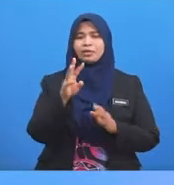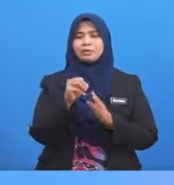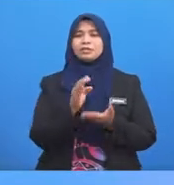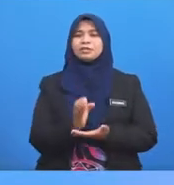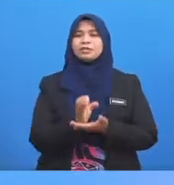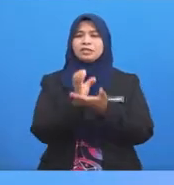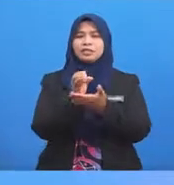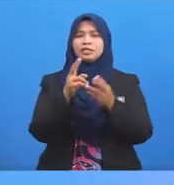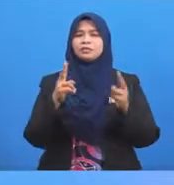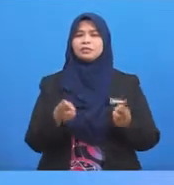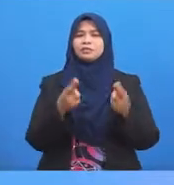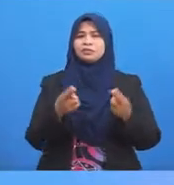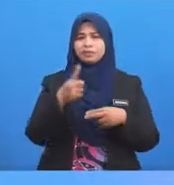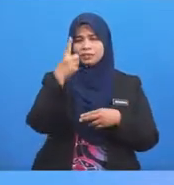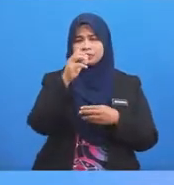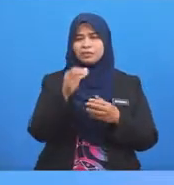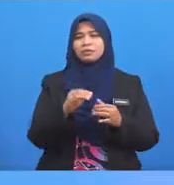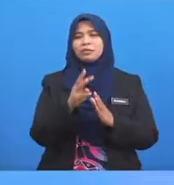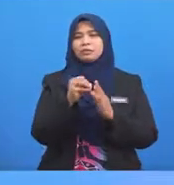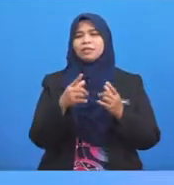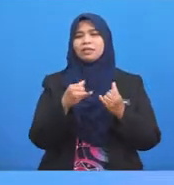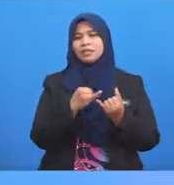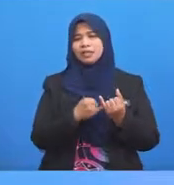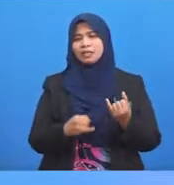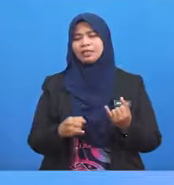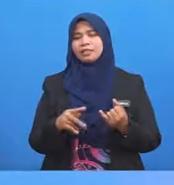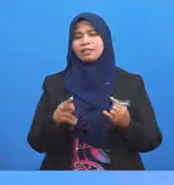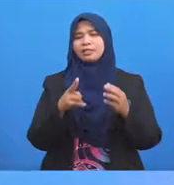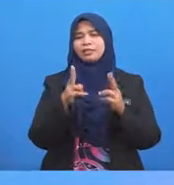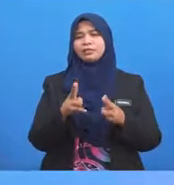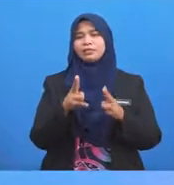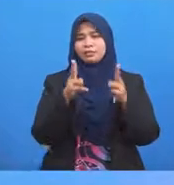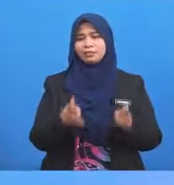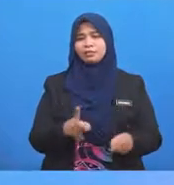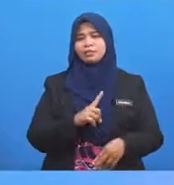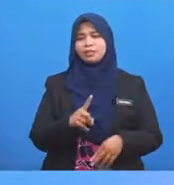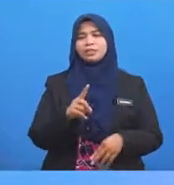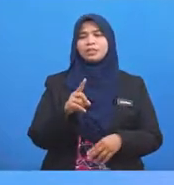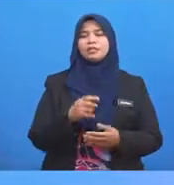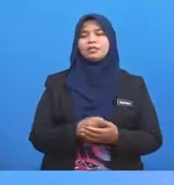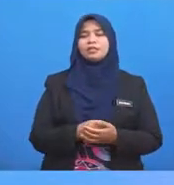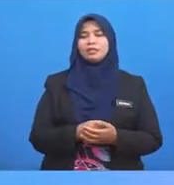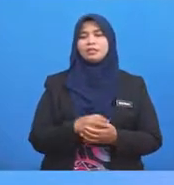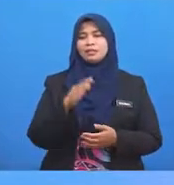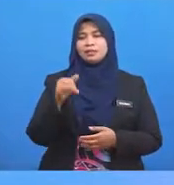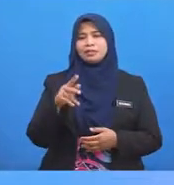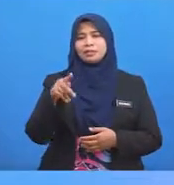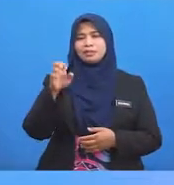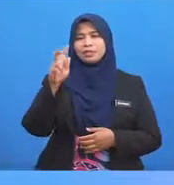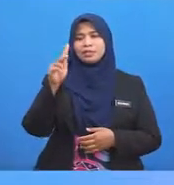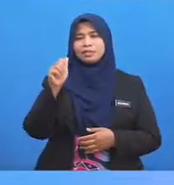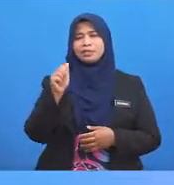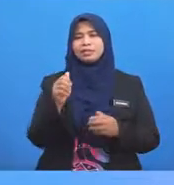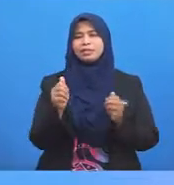mencadangkan usaha-usaha untuk melahirkan umat Islam yang peka dengan Al-Kafalah